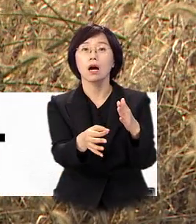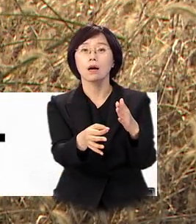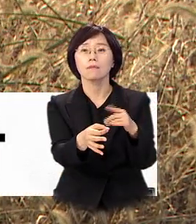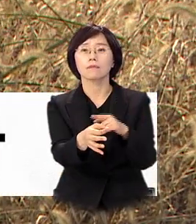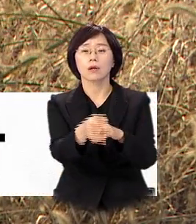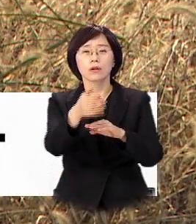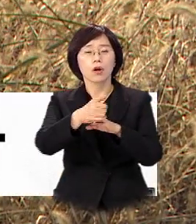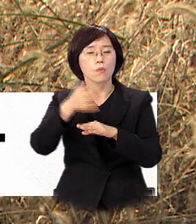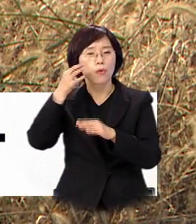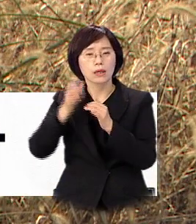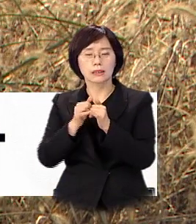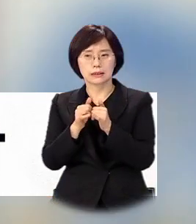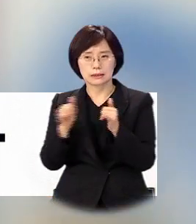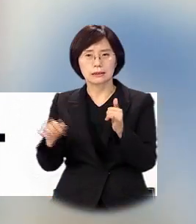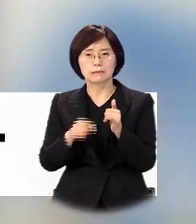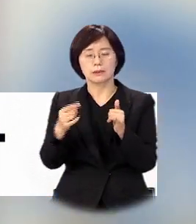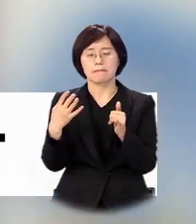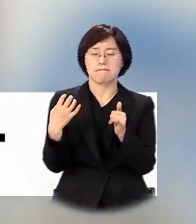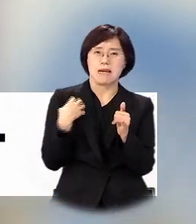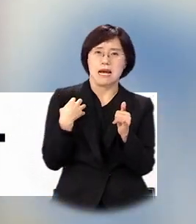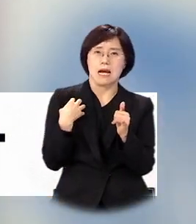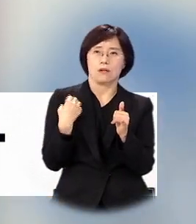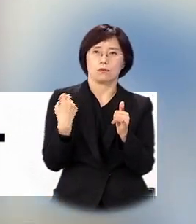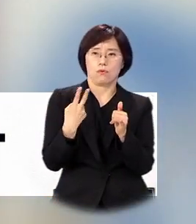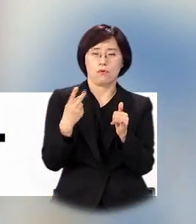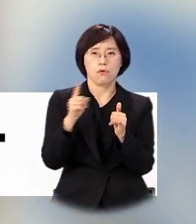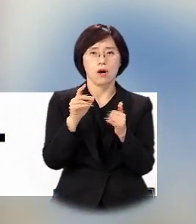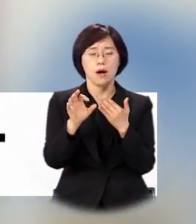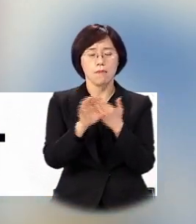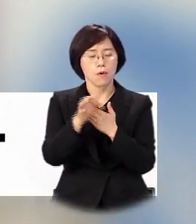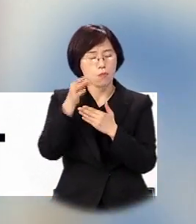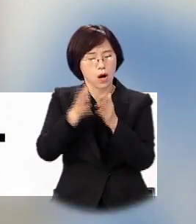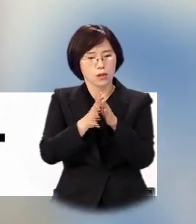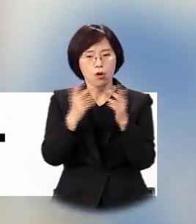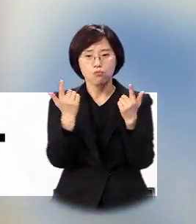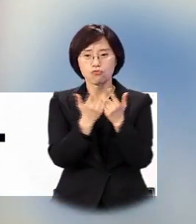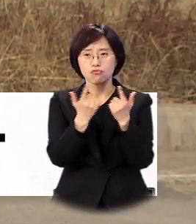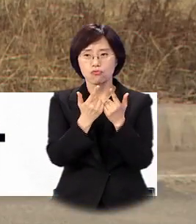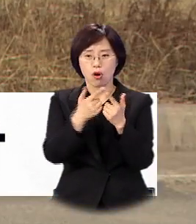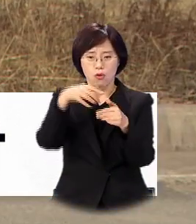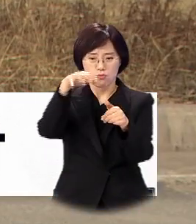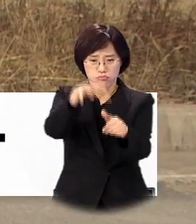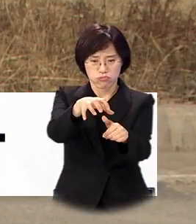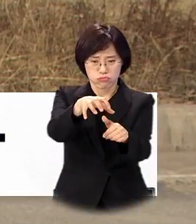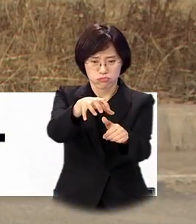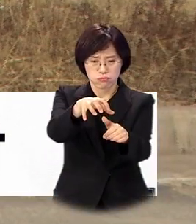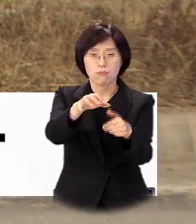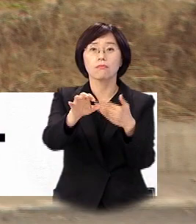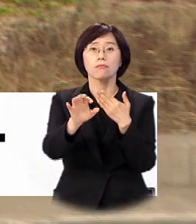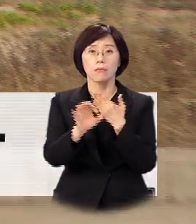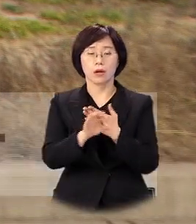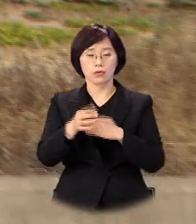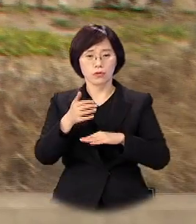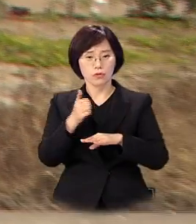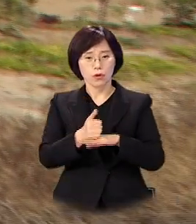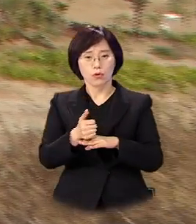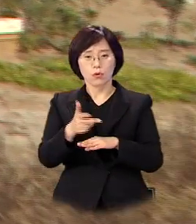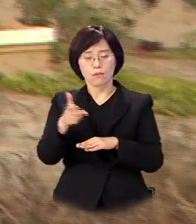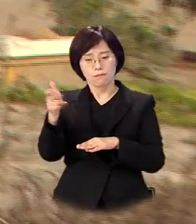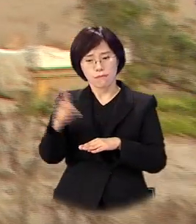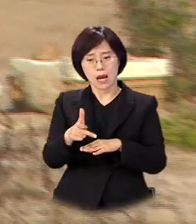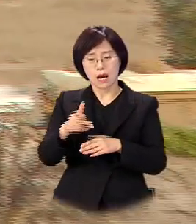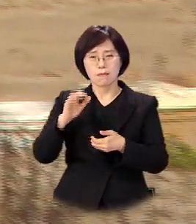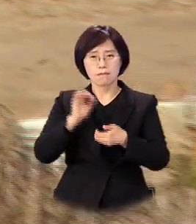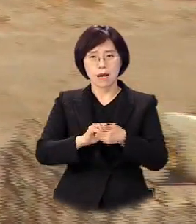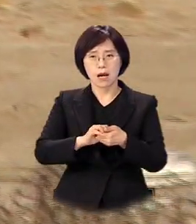고스란히 포항 시민들이 따앉게 되고 자칫 포항시 북구까지 규제 지역으로 묶이게 되면 대출 규제와